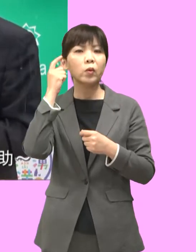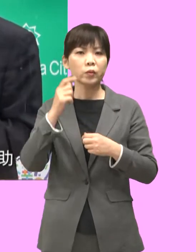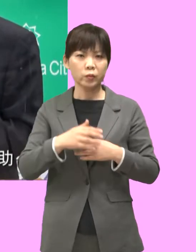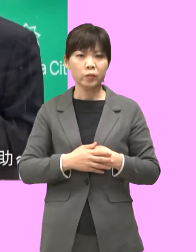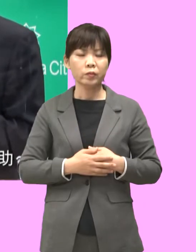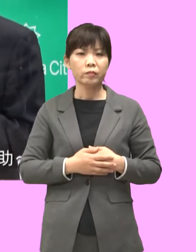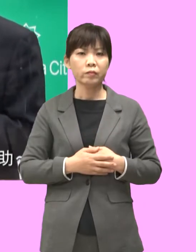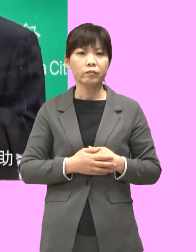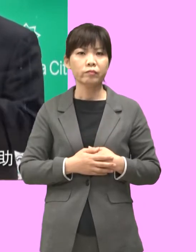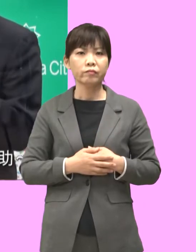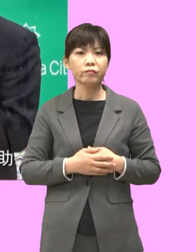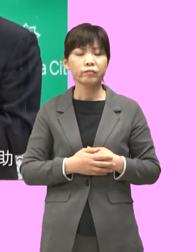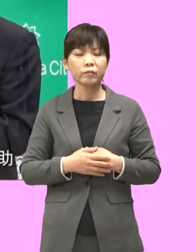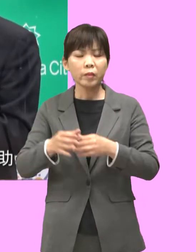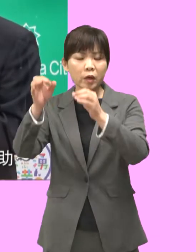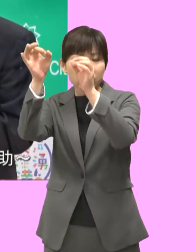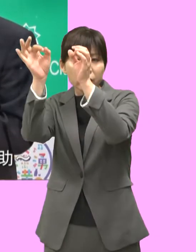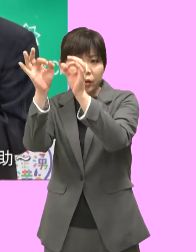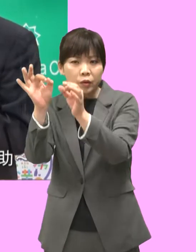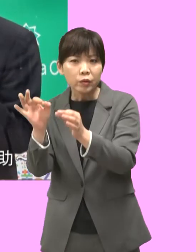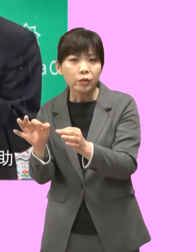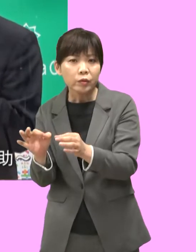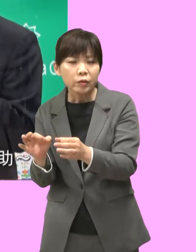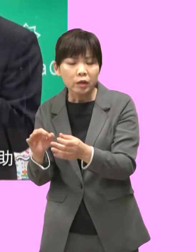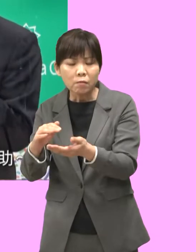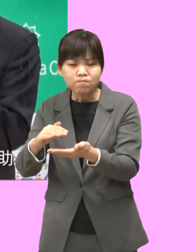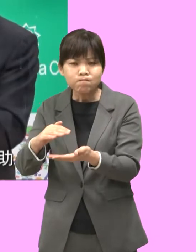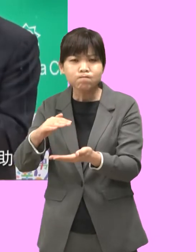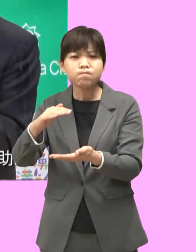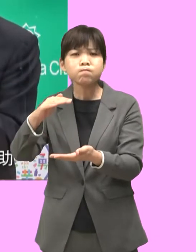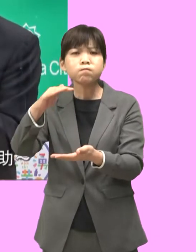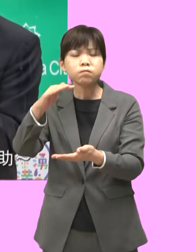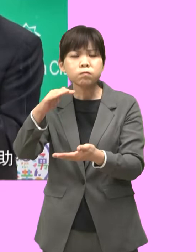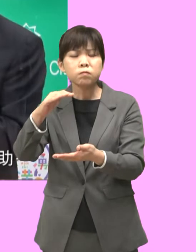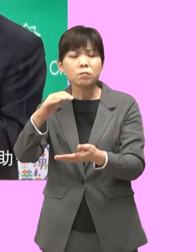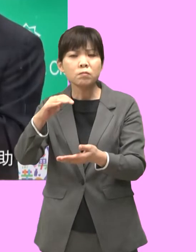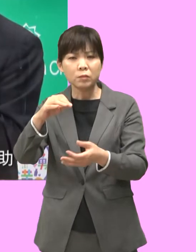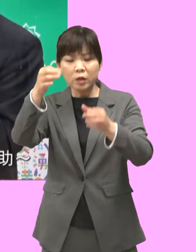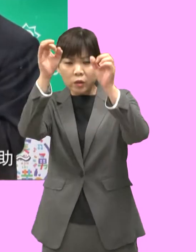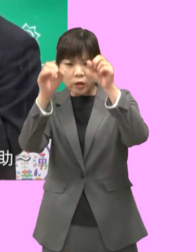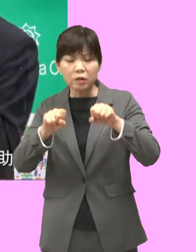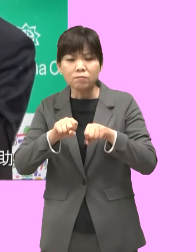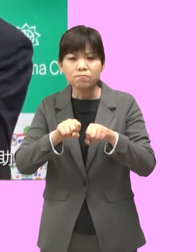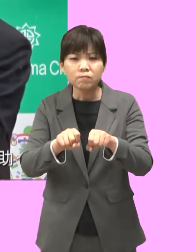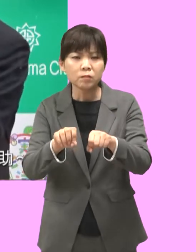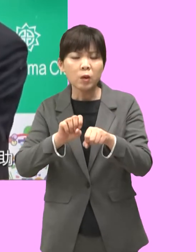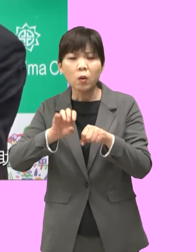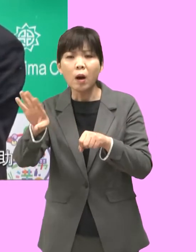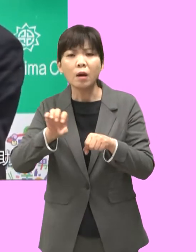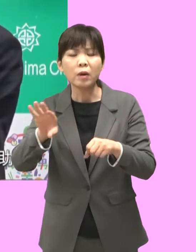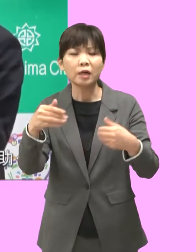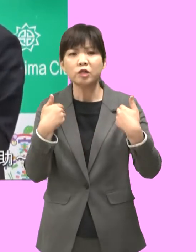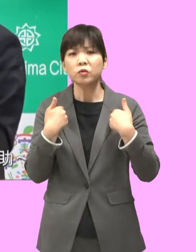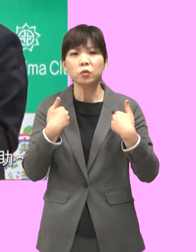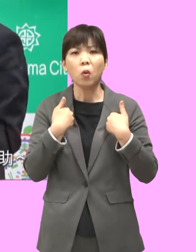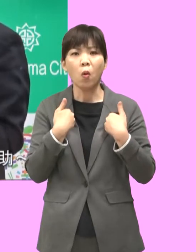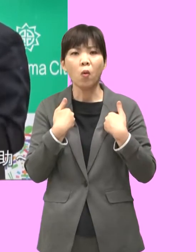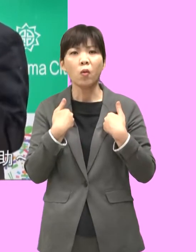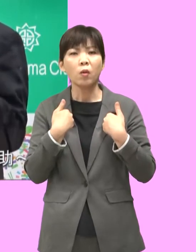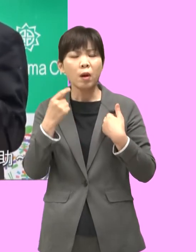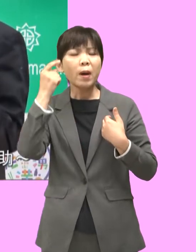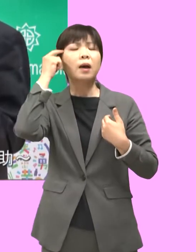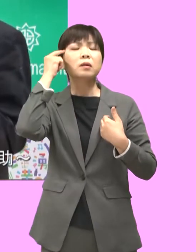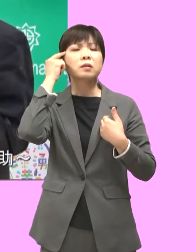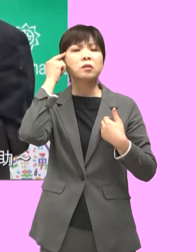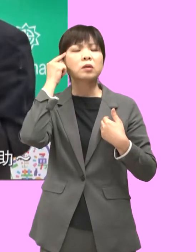いわゆる雪が降ってきて、それでいやこれはやっぱこういうの必要だなとこう思ってあの手配しようとした時には、多